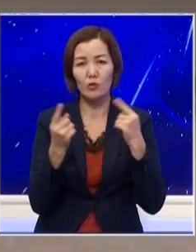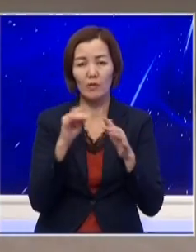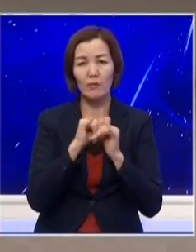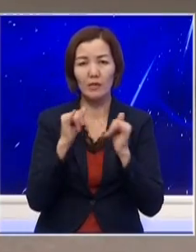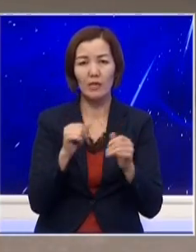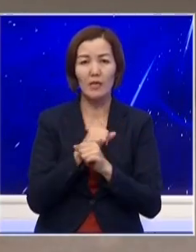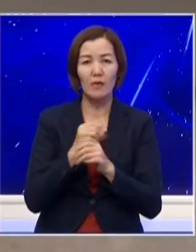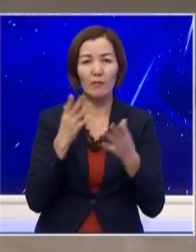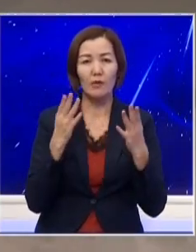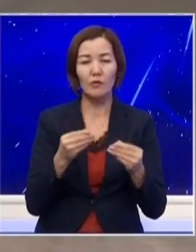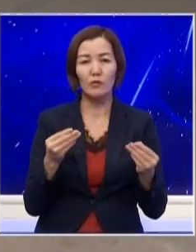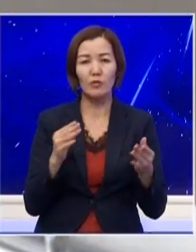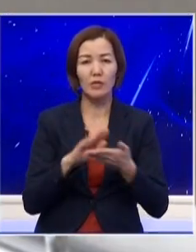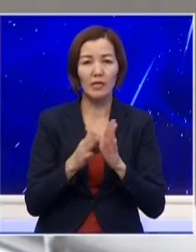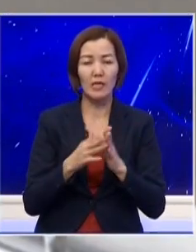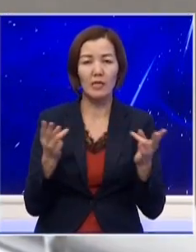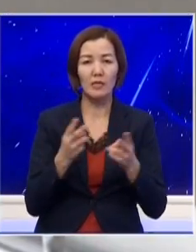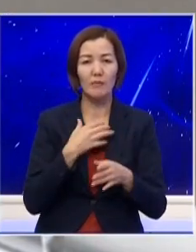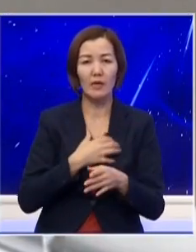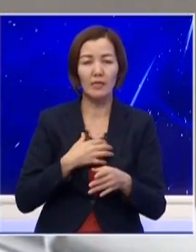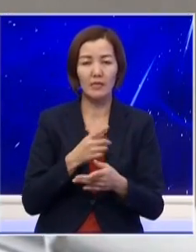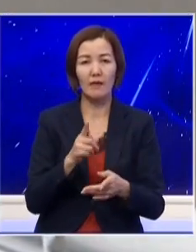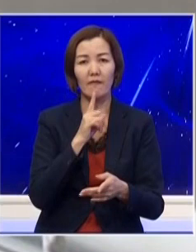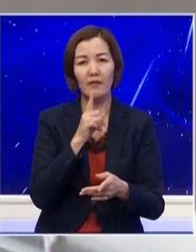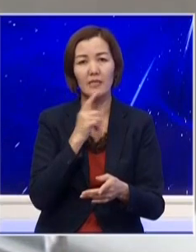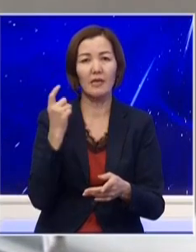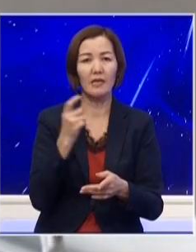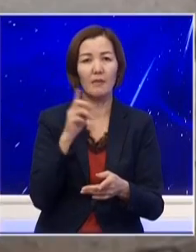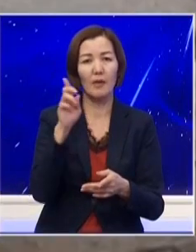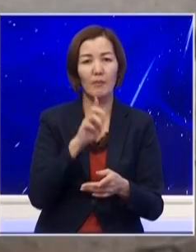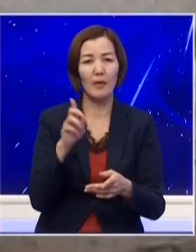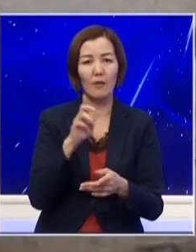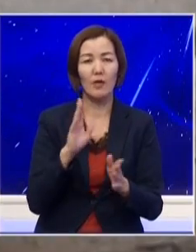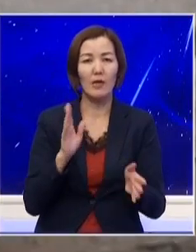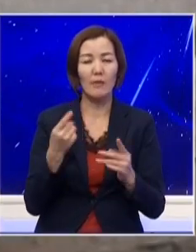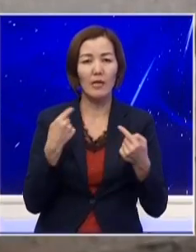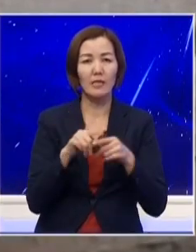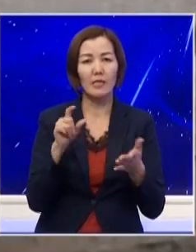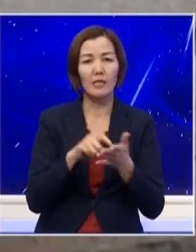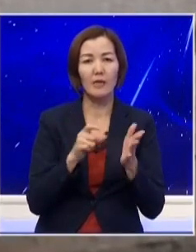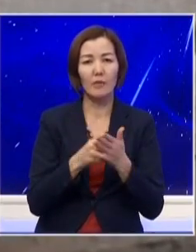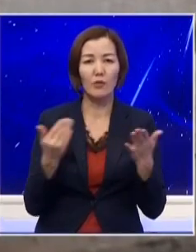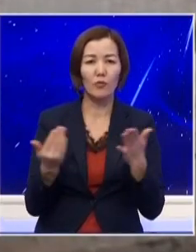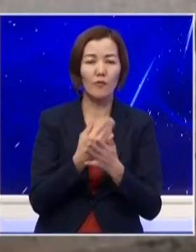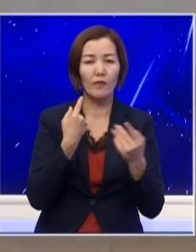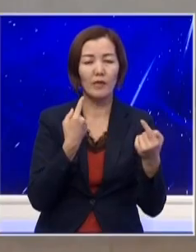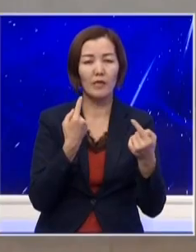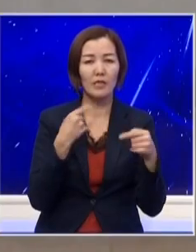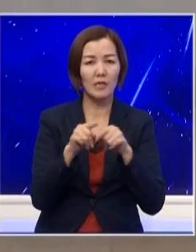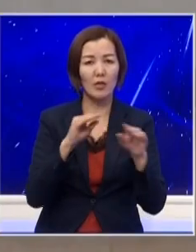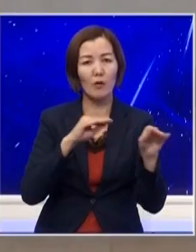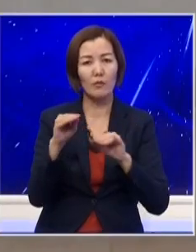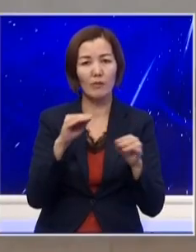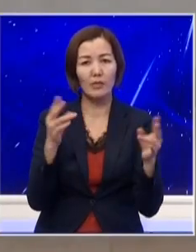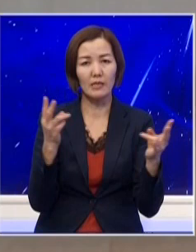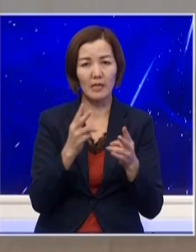шығармашылық дамуы мен демалысы үшін тиісті жағдайларды сақтауда маңызды. Физика, химия, биология және робототехника кабинеттері